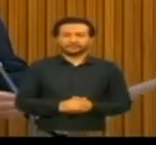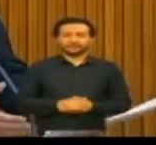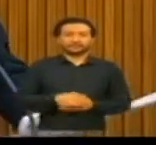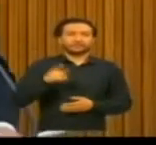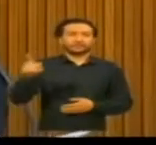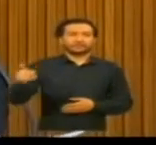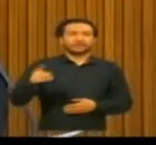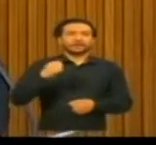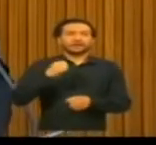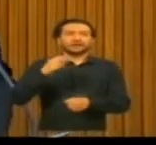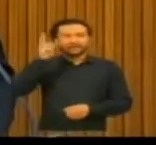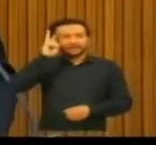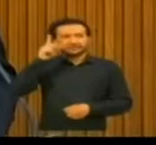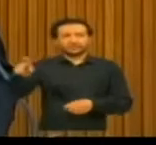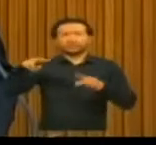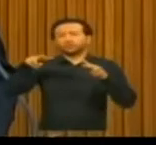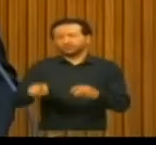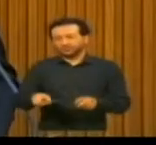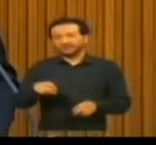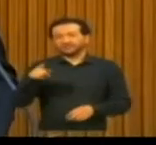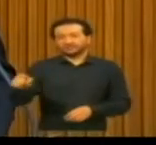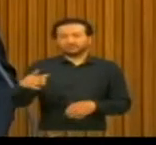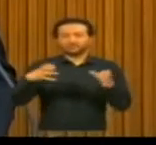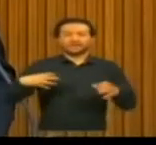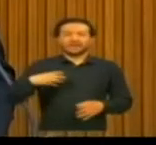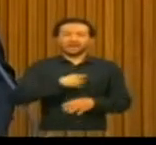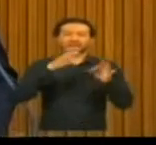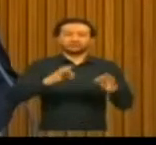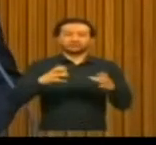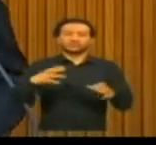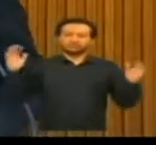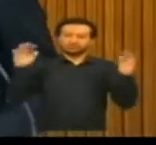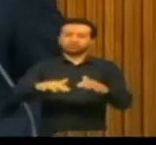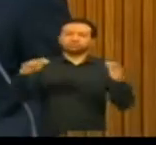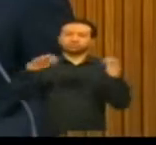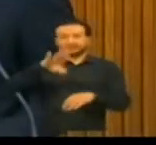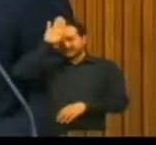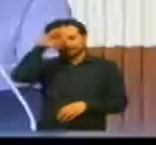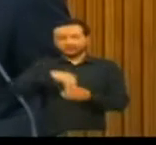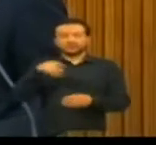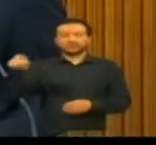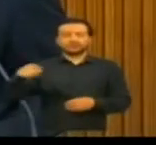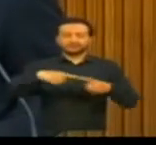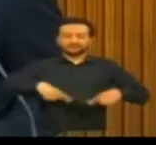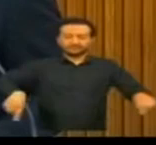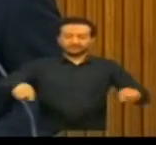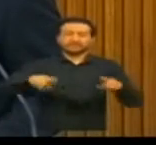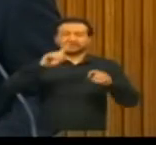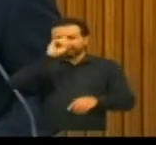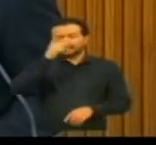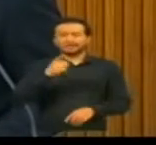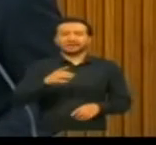Galatasaray'da oturdular. Cumartesi anneleri denmesinin nedeni o. Her cumartesi geldiler oraya. Önlerinde sadece ve